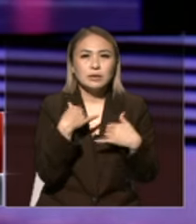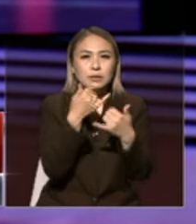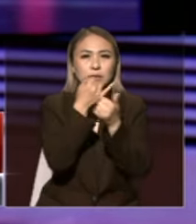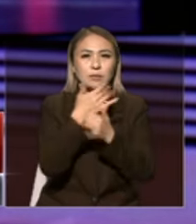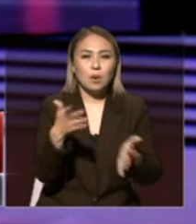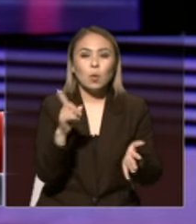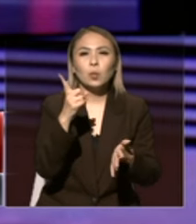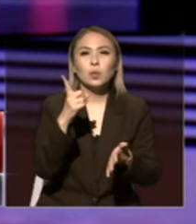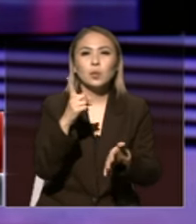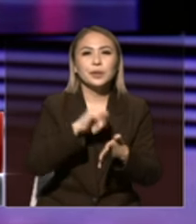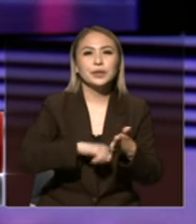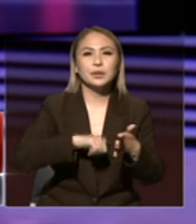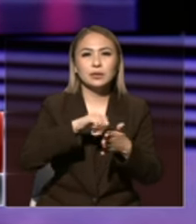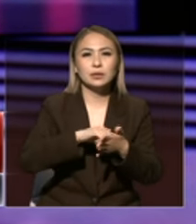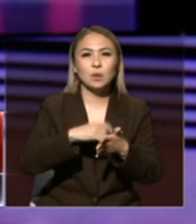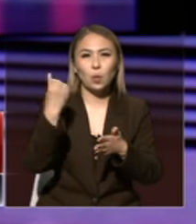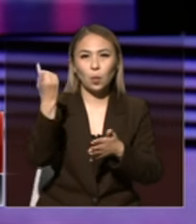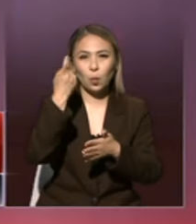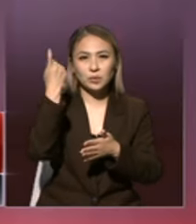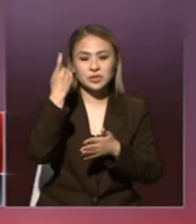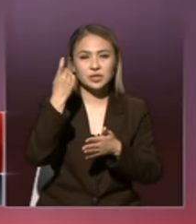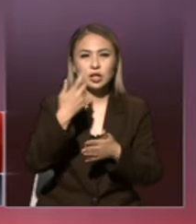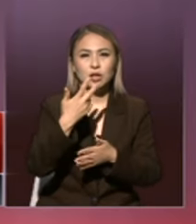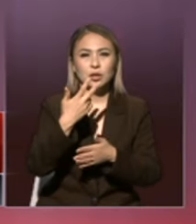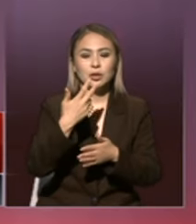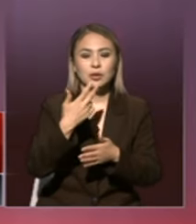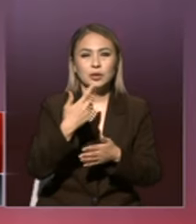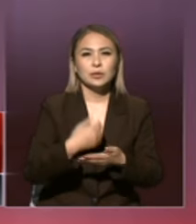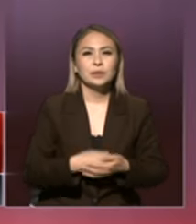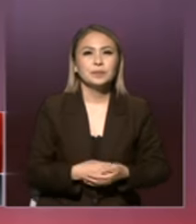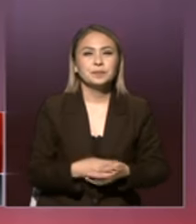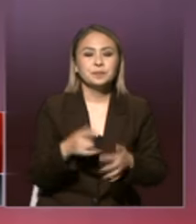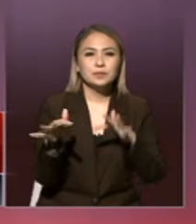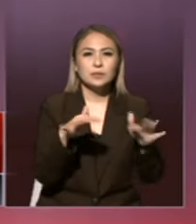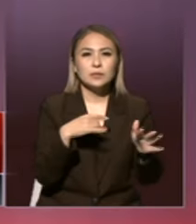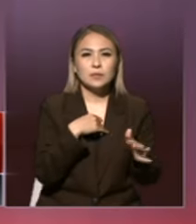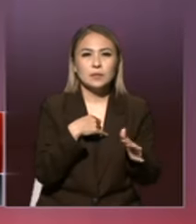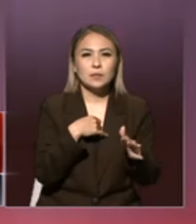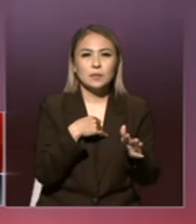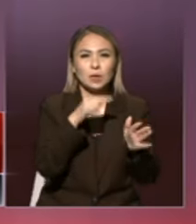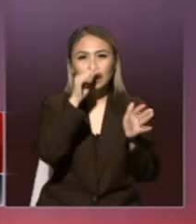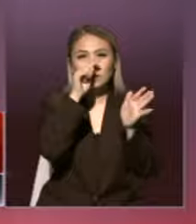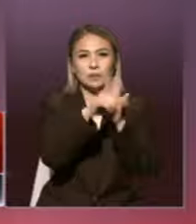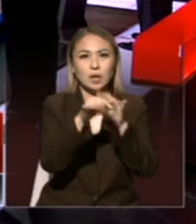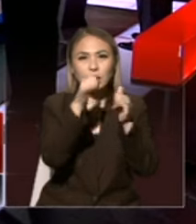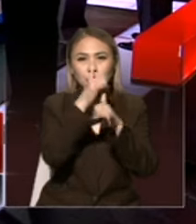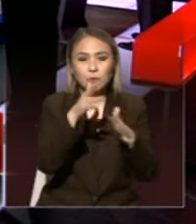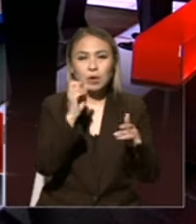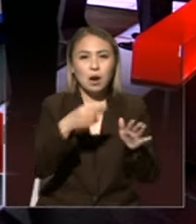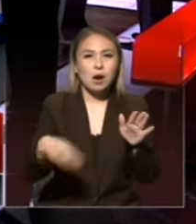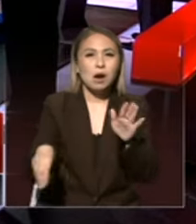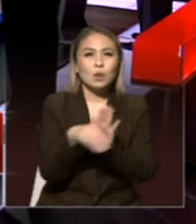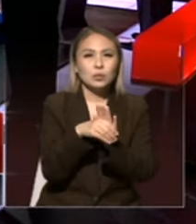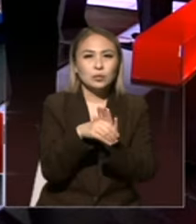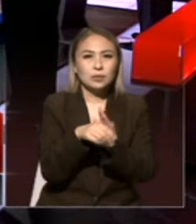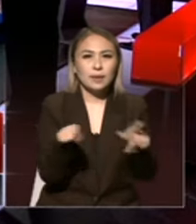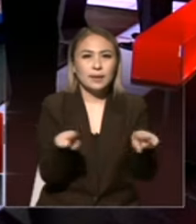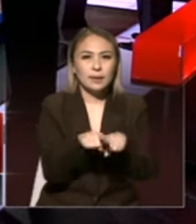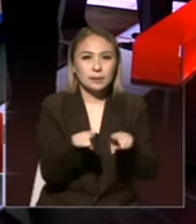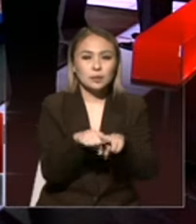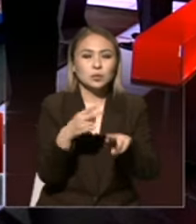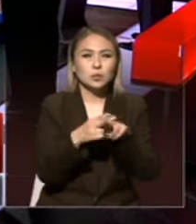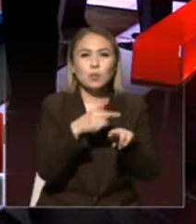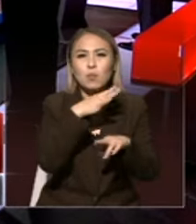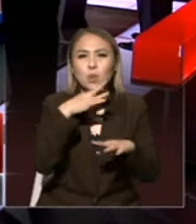десеңіз, хозяйство субъектінің арасындағы істерге біз қорқылы салмаймыз, ол коррупционный метод дейді. Сондай